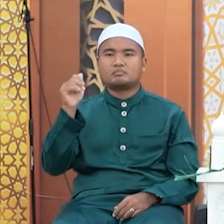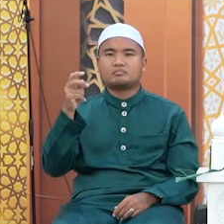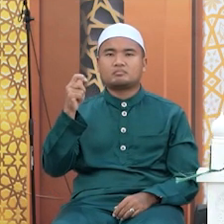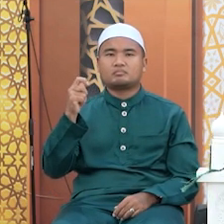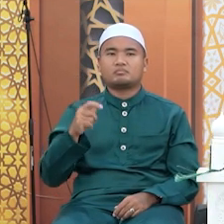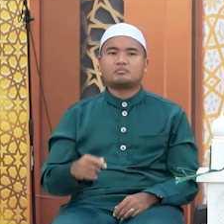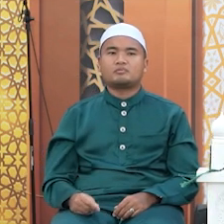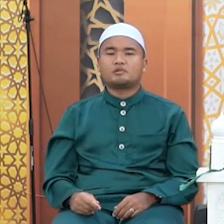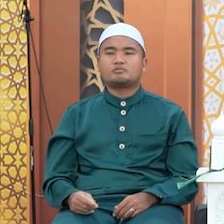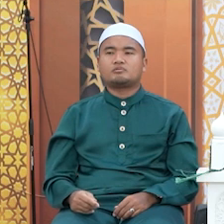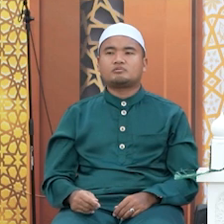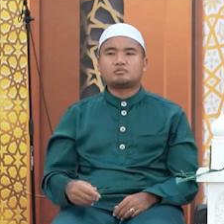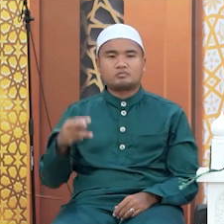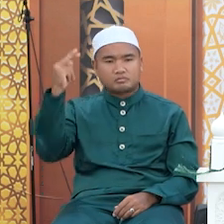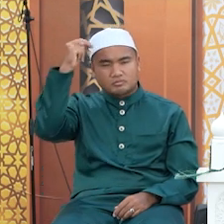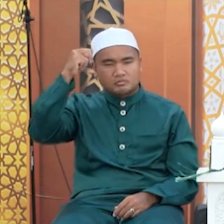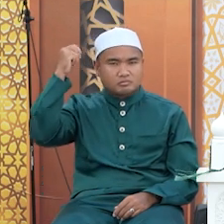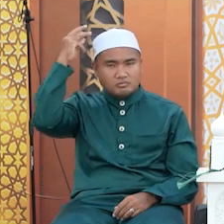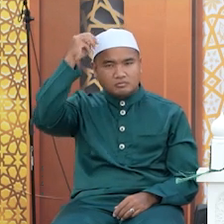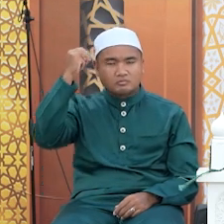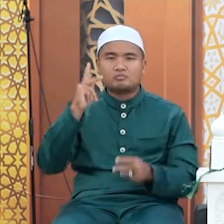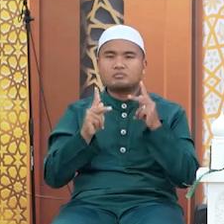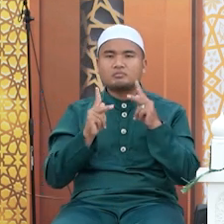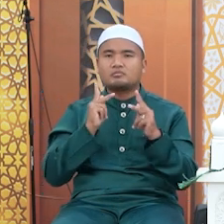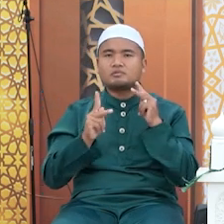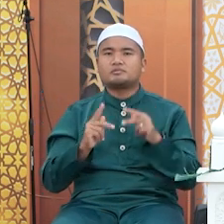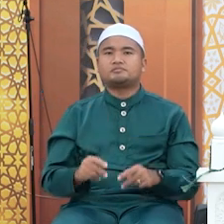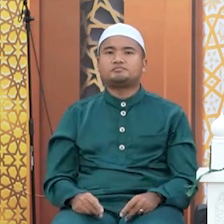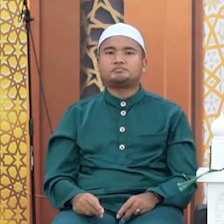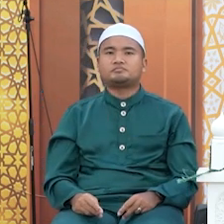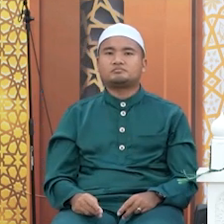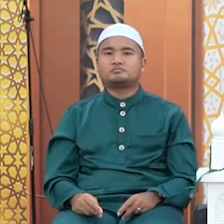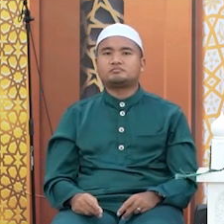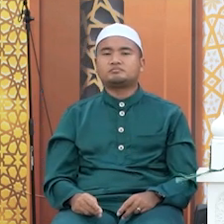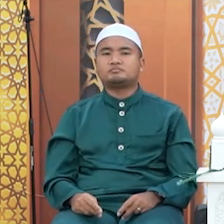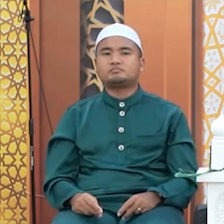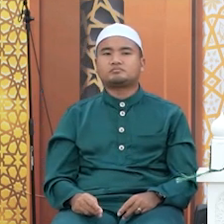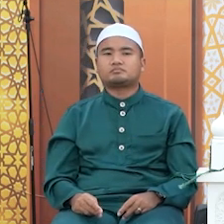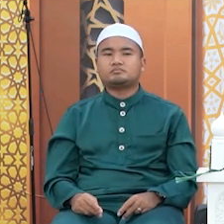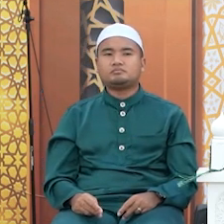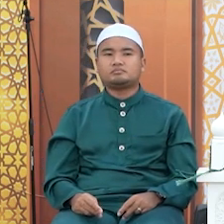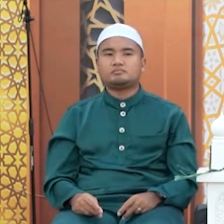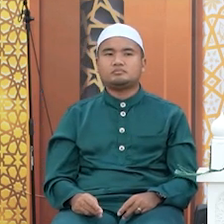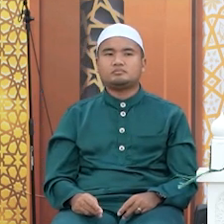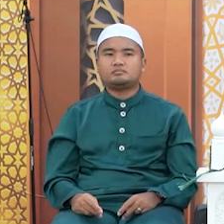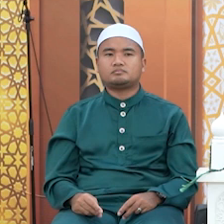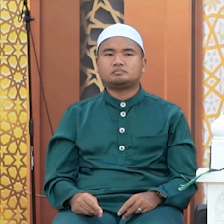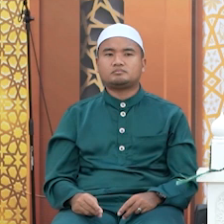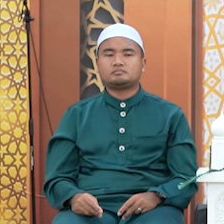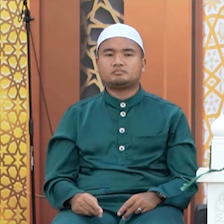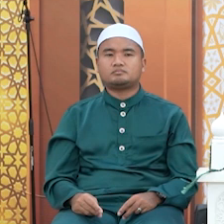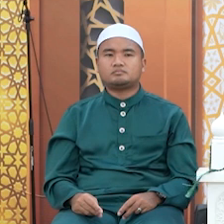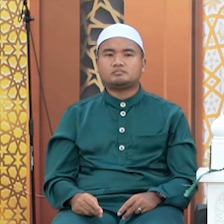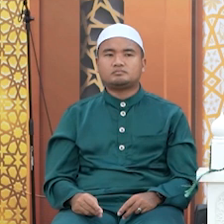sallallahu alaihi wasallam, salli qa'ima fa in lam tastati fa